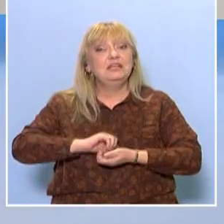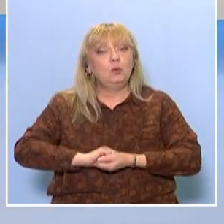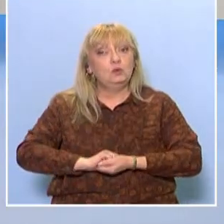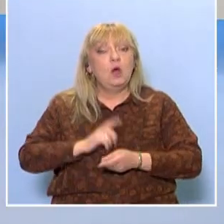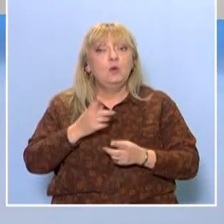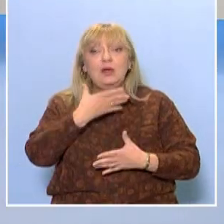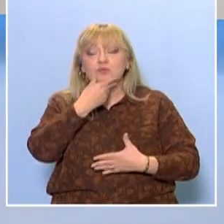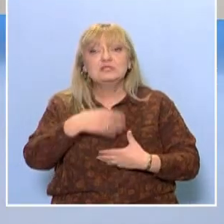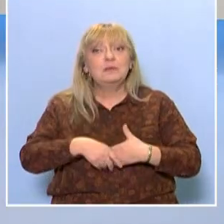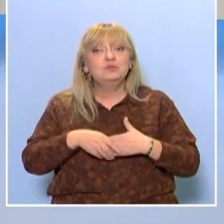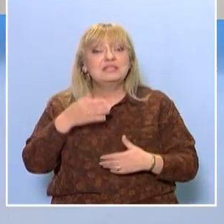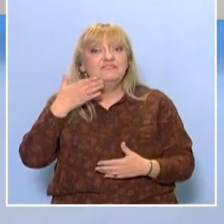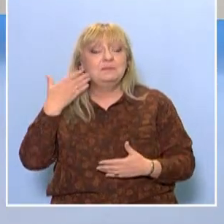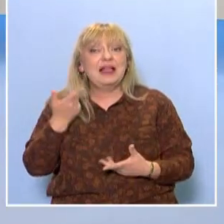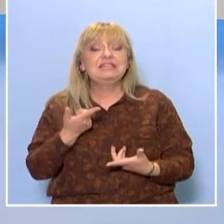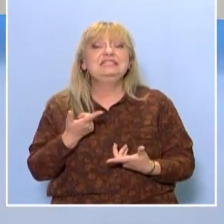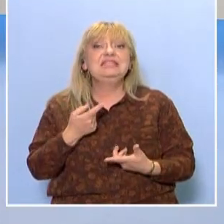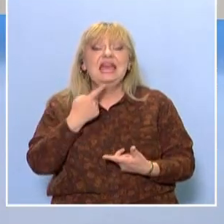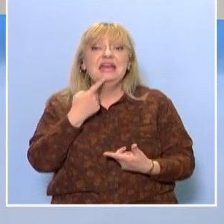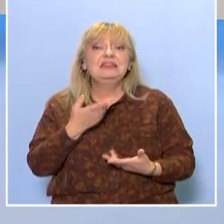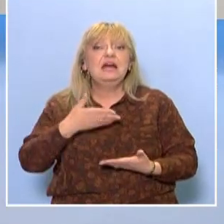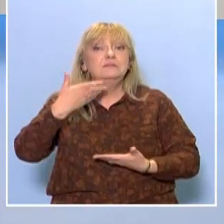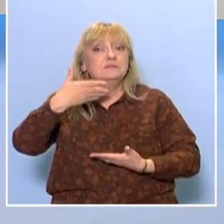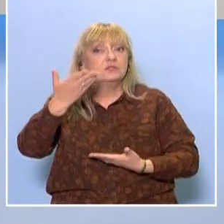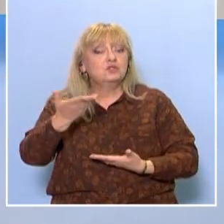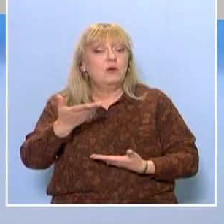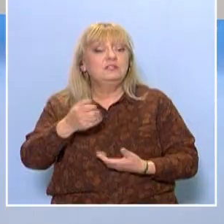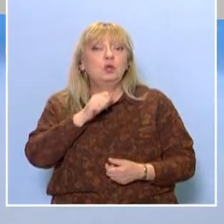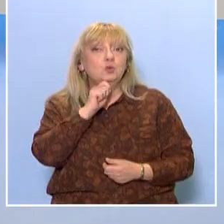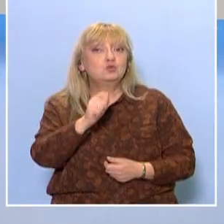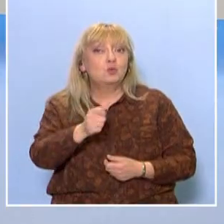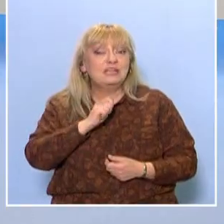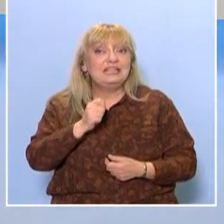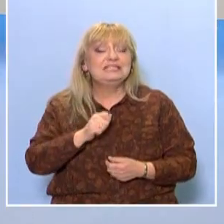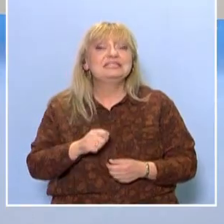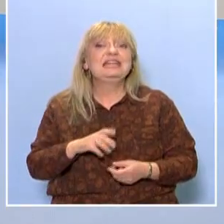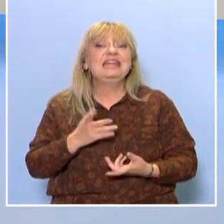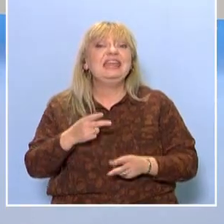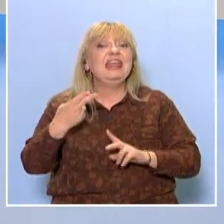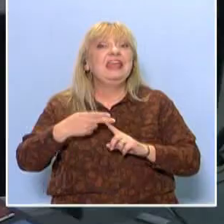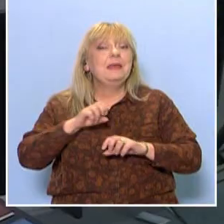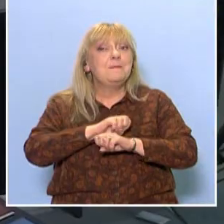младите автори с приложната страна на словото, журналистиката и медиите.